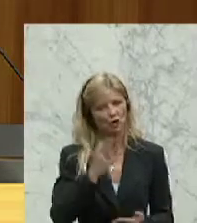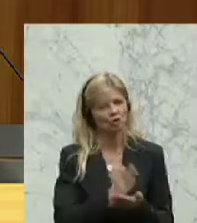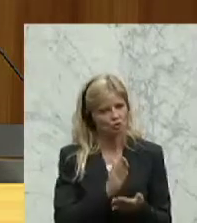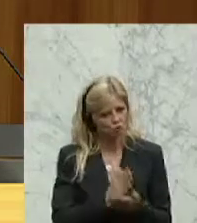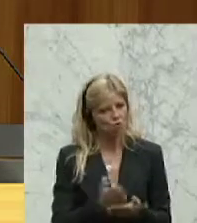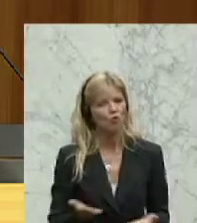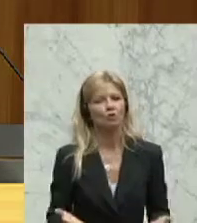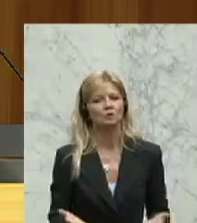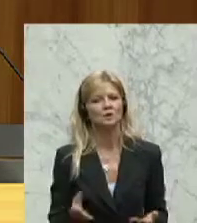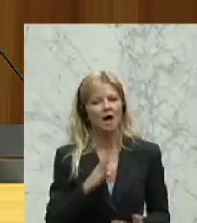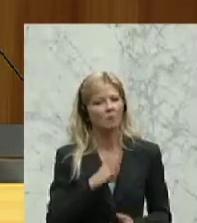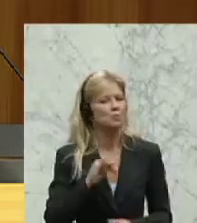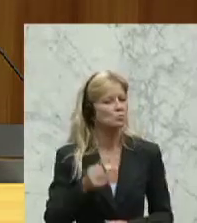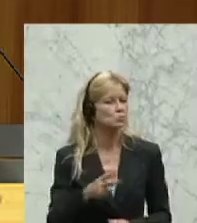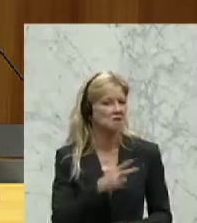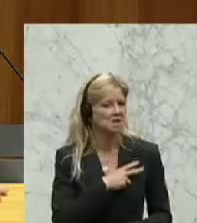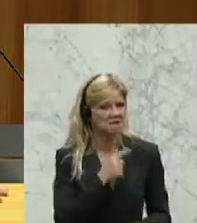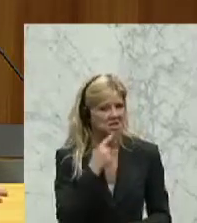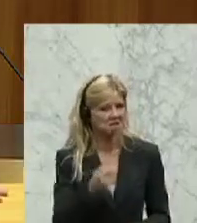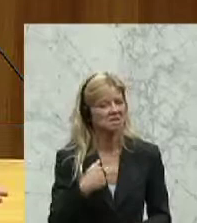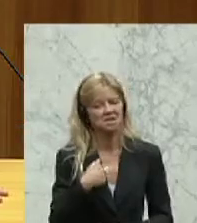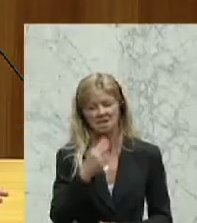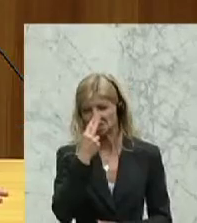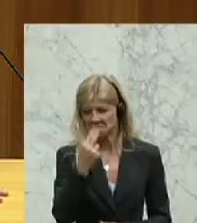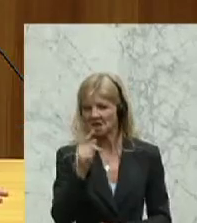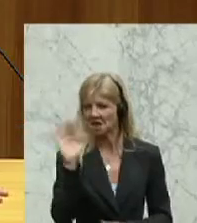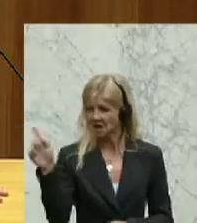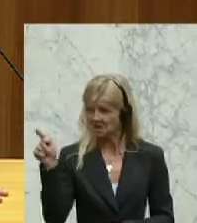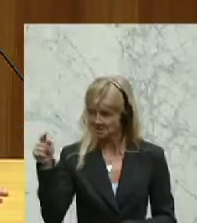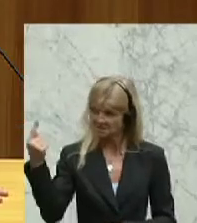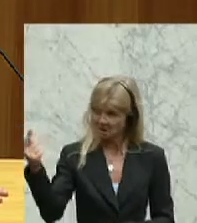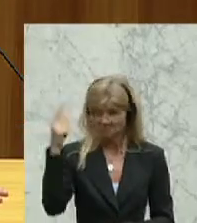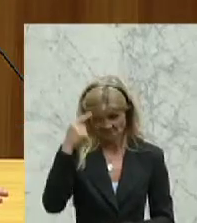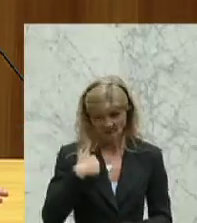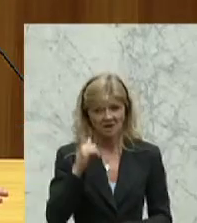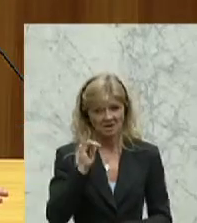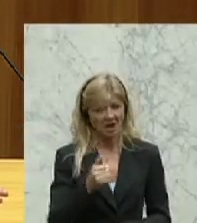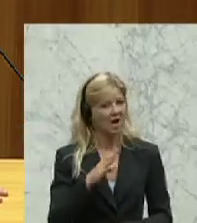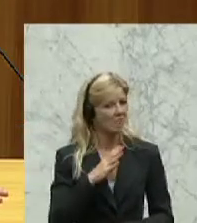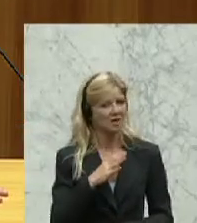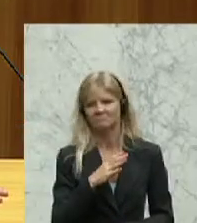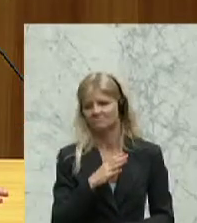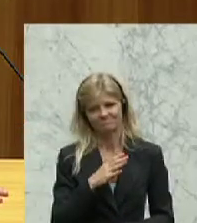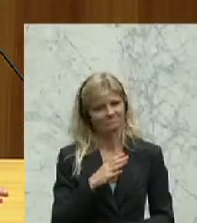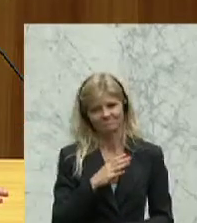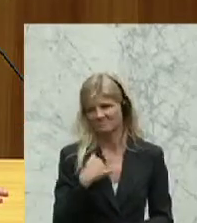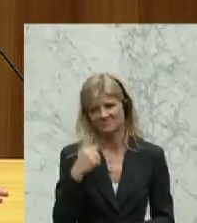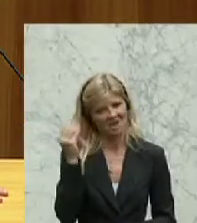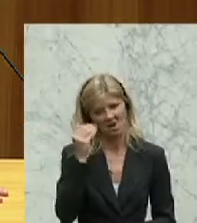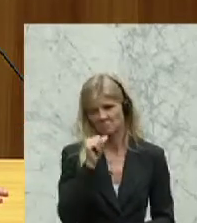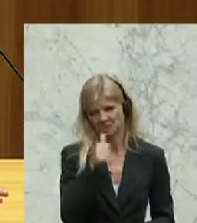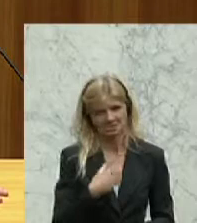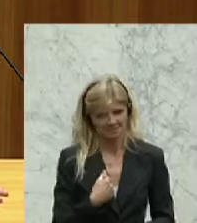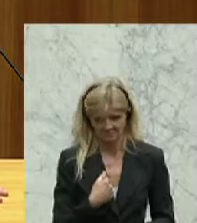ich sehe wohl den willen aber mir fehlt leider der glaube was die sozialdemokratie